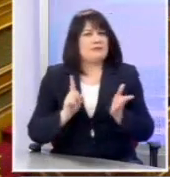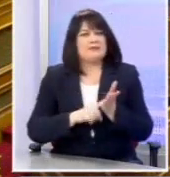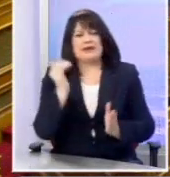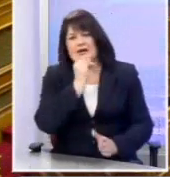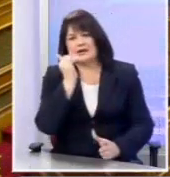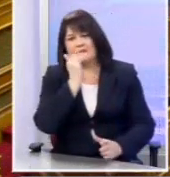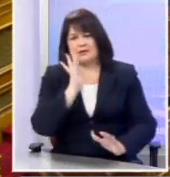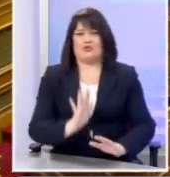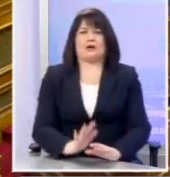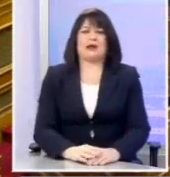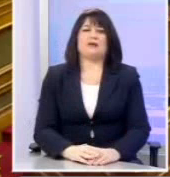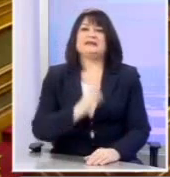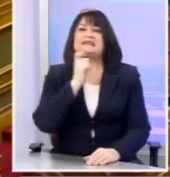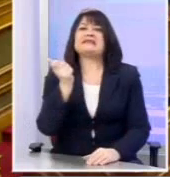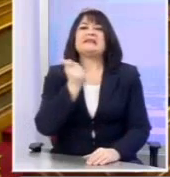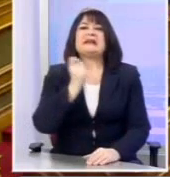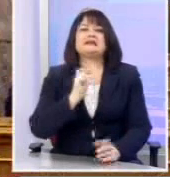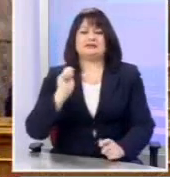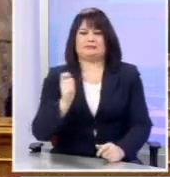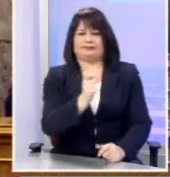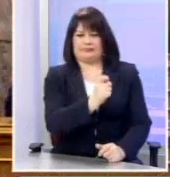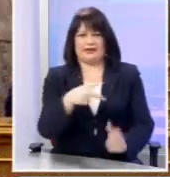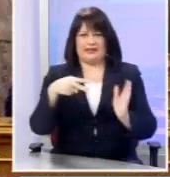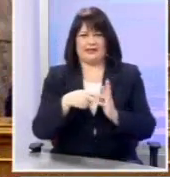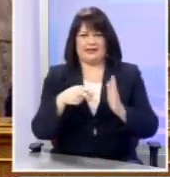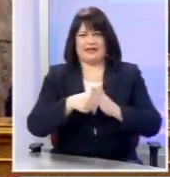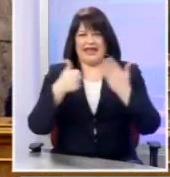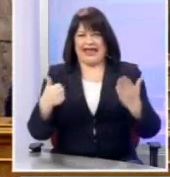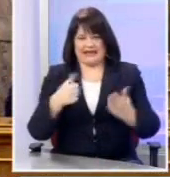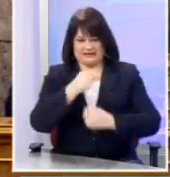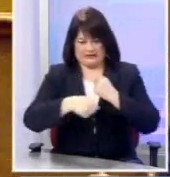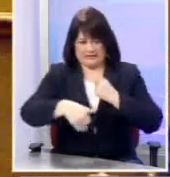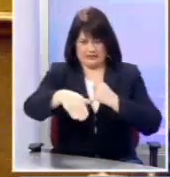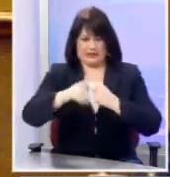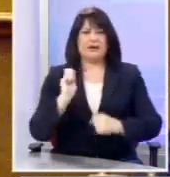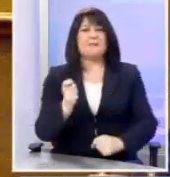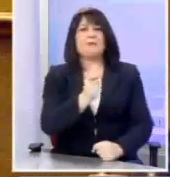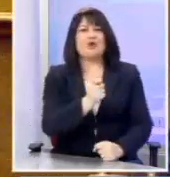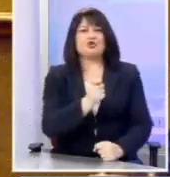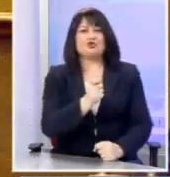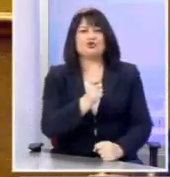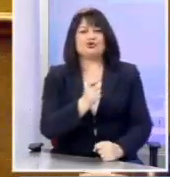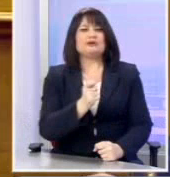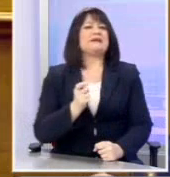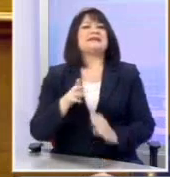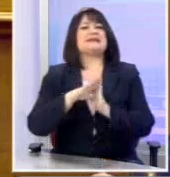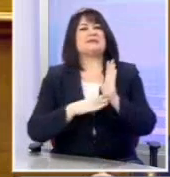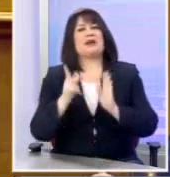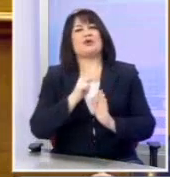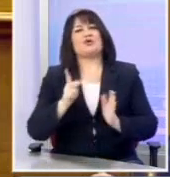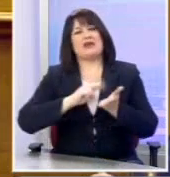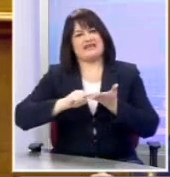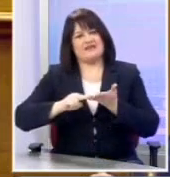Για να πληρωθούν οι συντάξεις το 2016, το σύστημα κοινωνικής ασφάλισης θα πρέπει, εκτός από